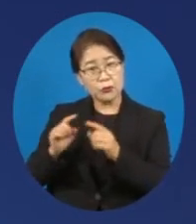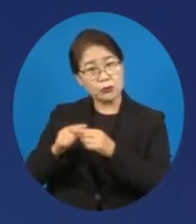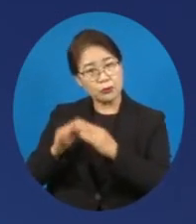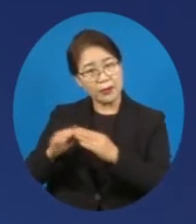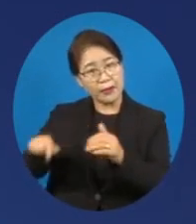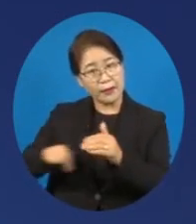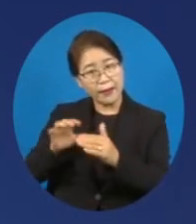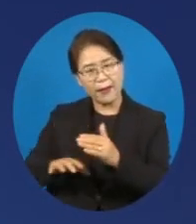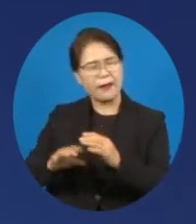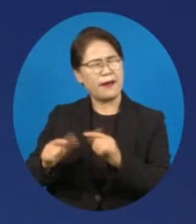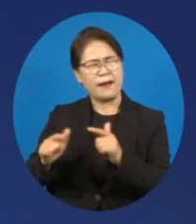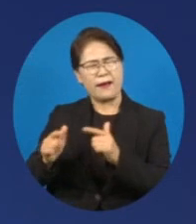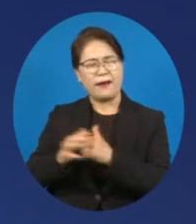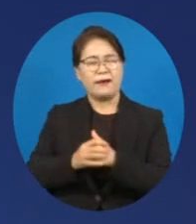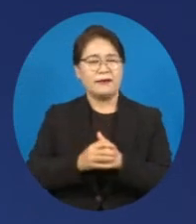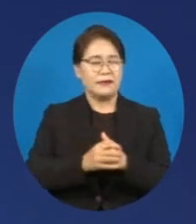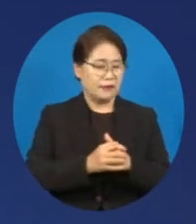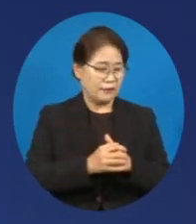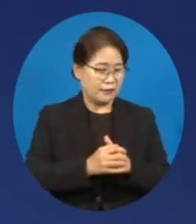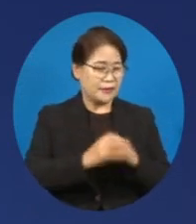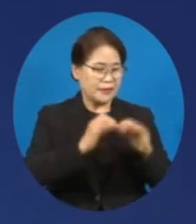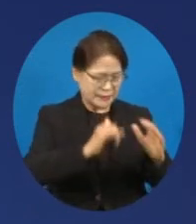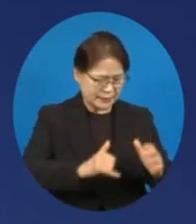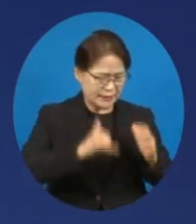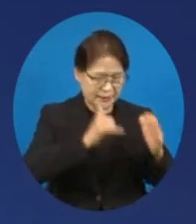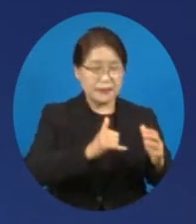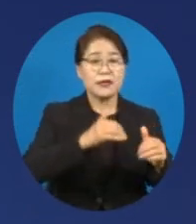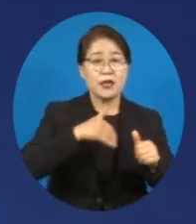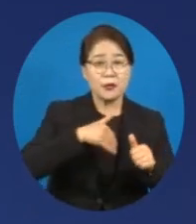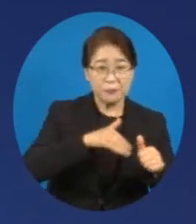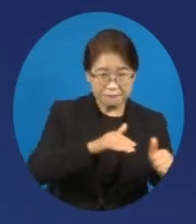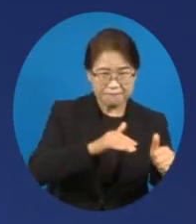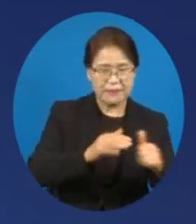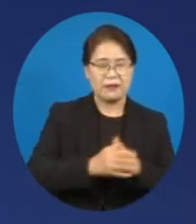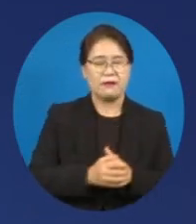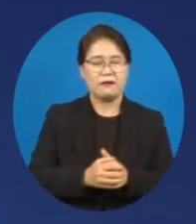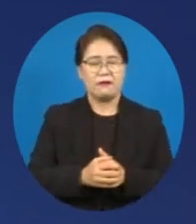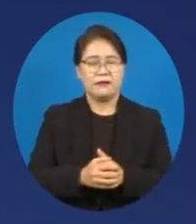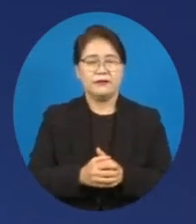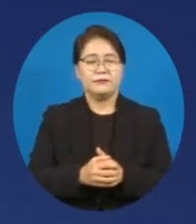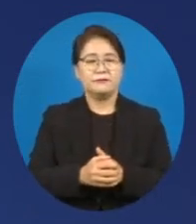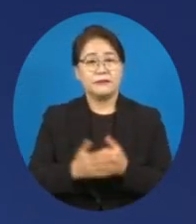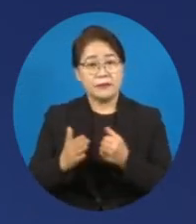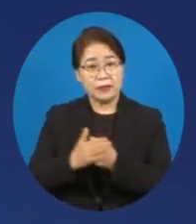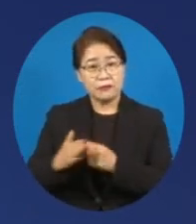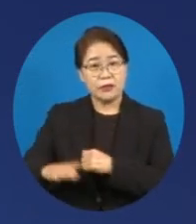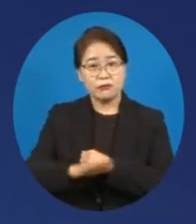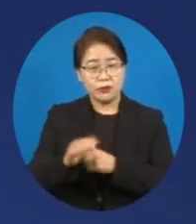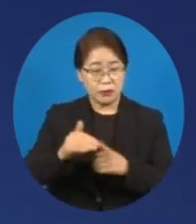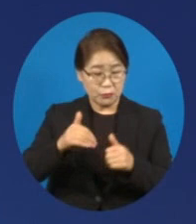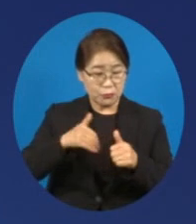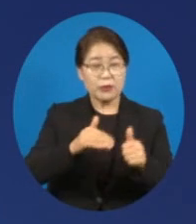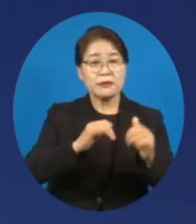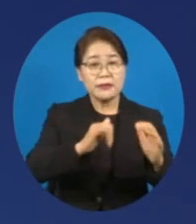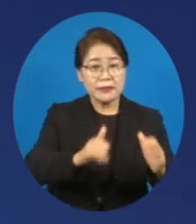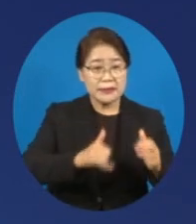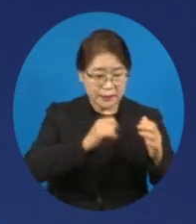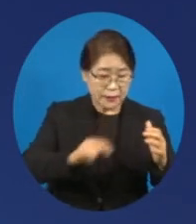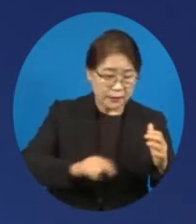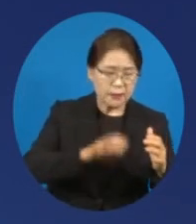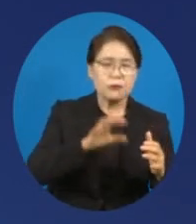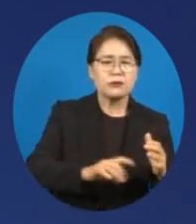주님이 우리를 보내신 곳은 바로 세상입니다 그렇다면 우리가 보냄을 받은 세상은